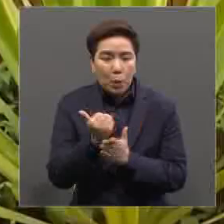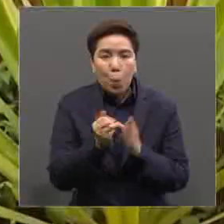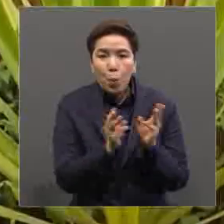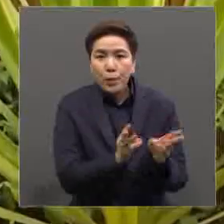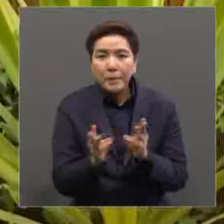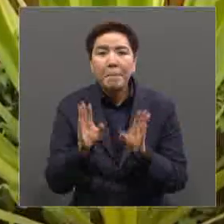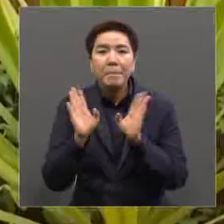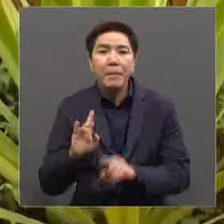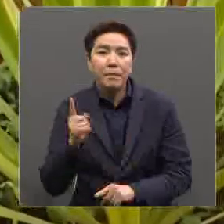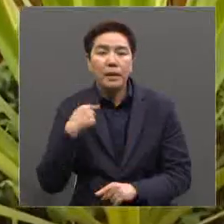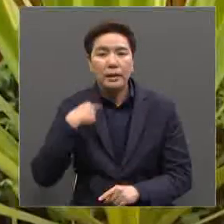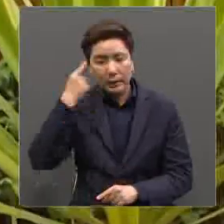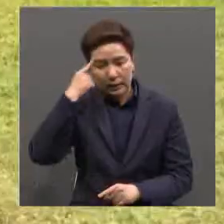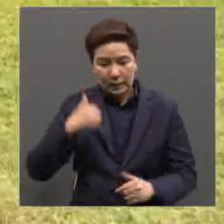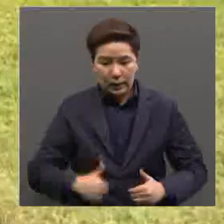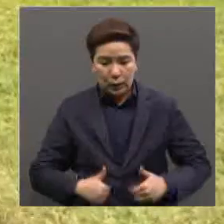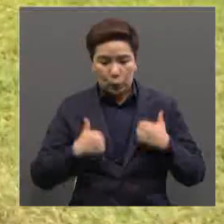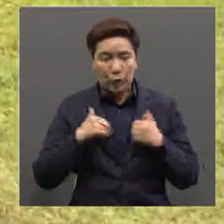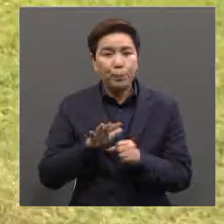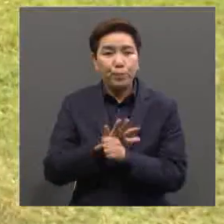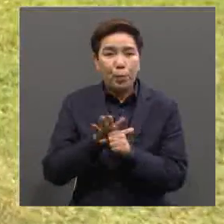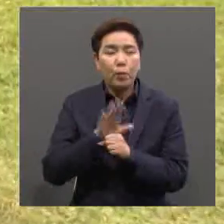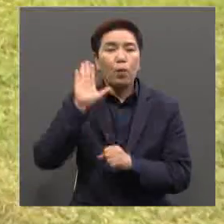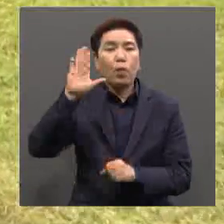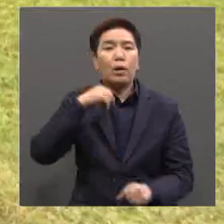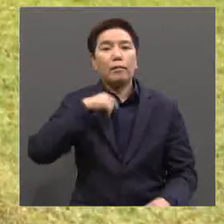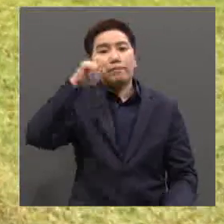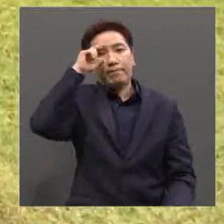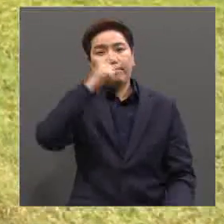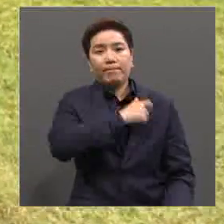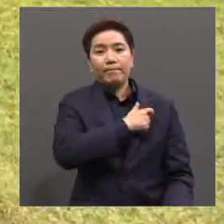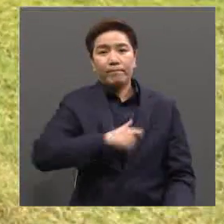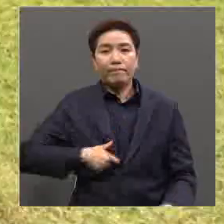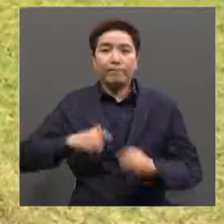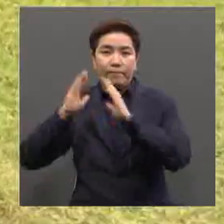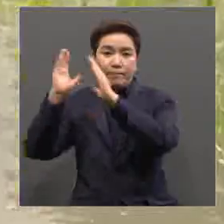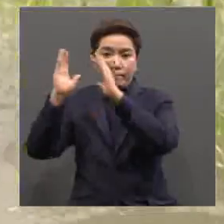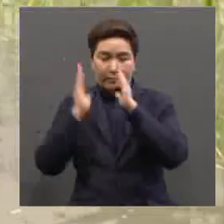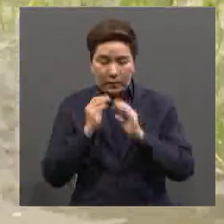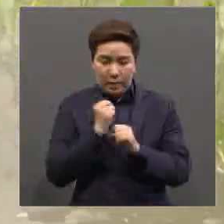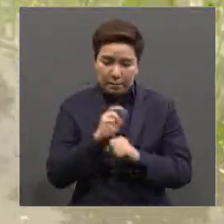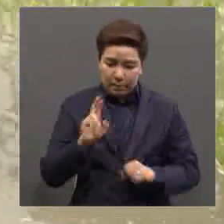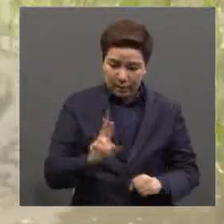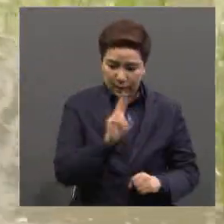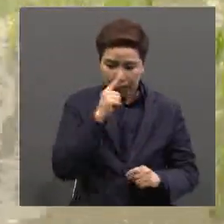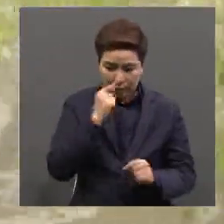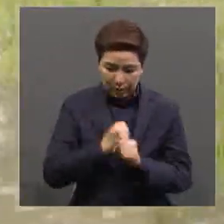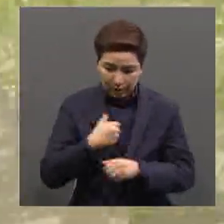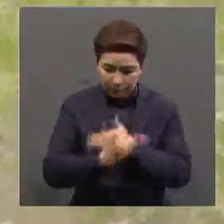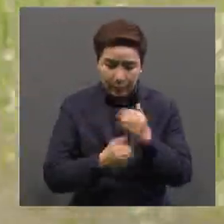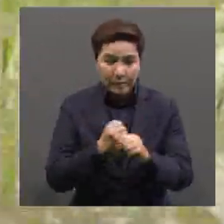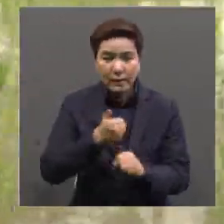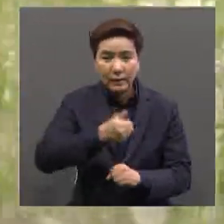ทฤษฎีใหม่ตามหลักปรัชญาเศรษฐกิจพอเพียงของล้นเกล้ารัชกาลที่9มาปรับใช้จนเกิดผลเป็นรูปธร